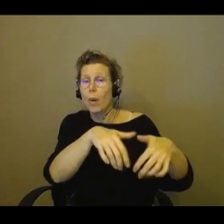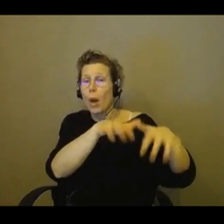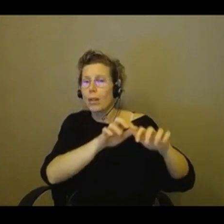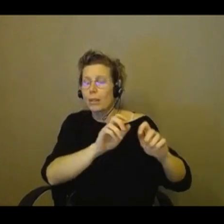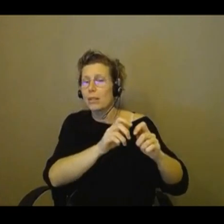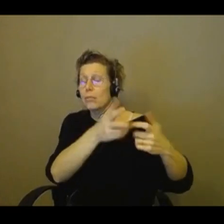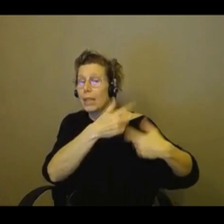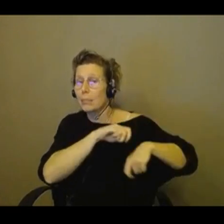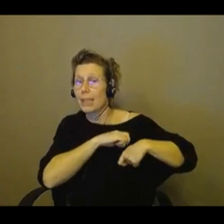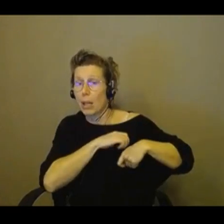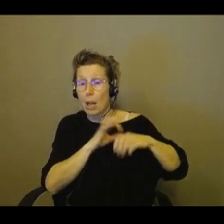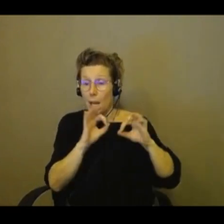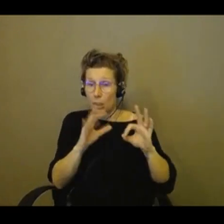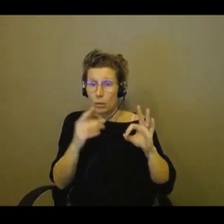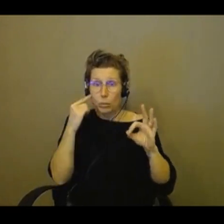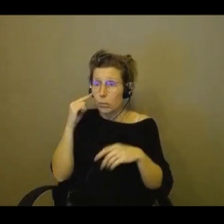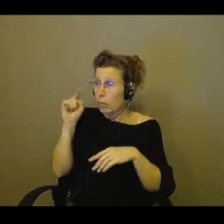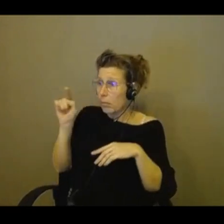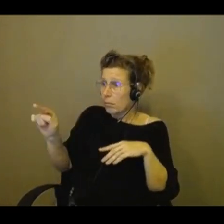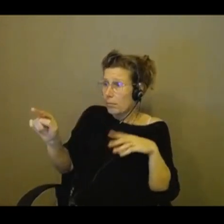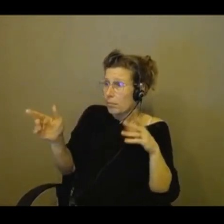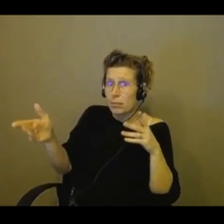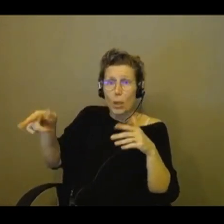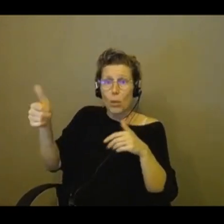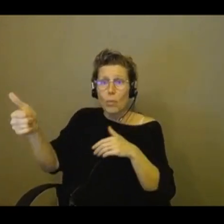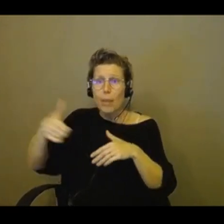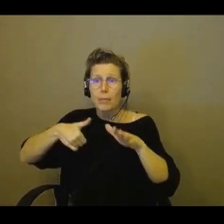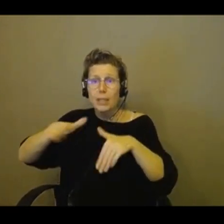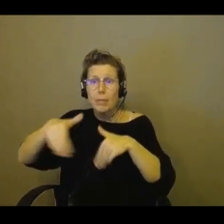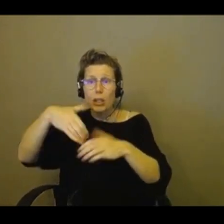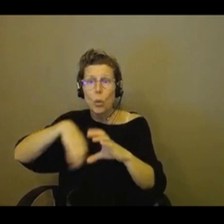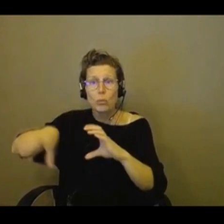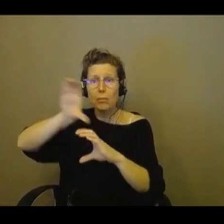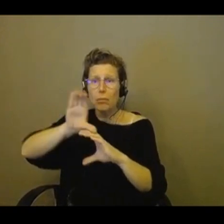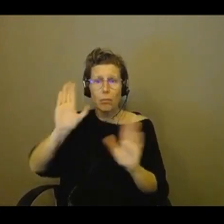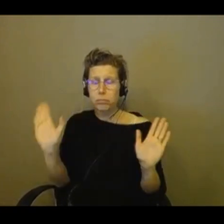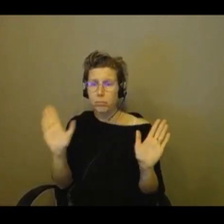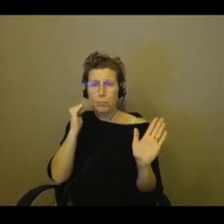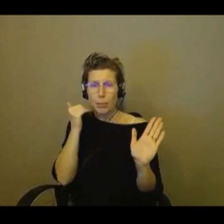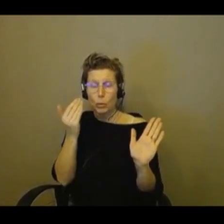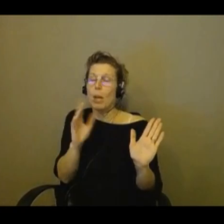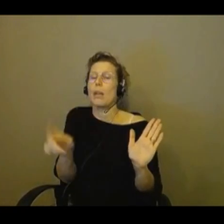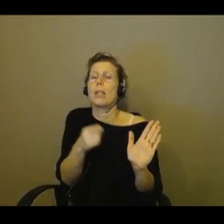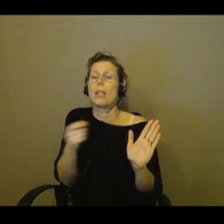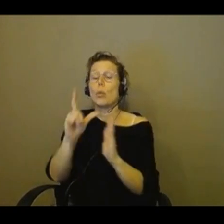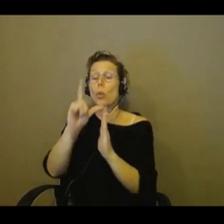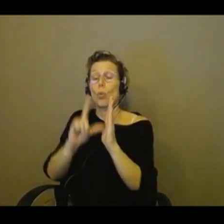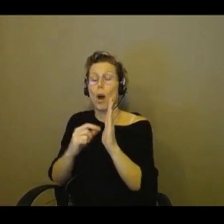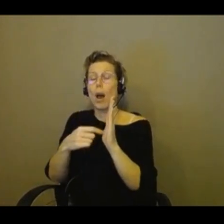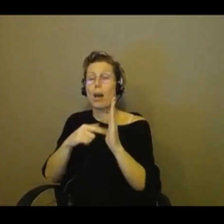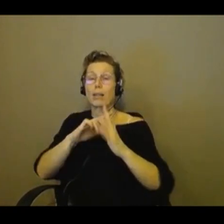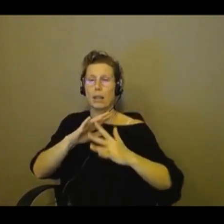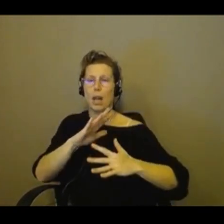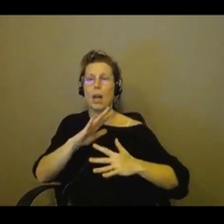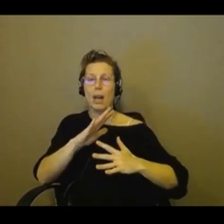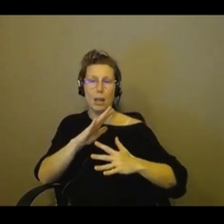Et de cette manière, pour les voyageurs, il n'y a pas de démarche complémentaire à faire. Bien sûr, on respecte la loi, il y a cette plateforme unique de réservation à